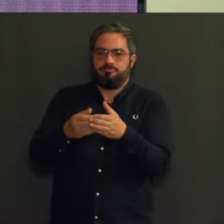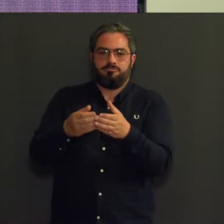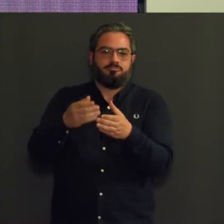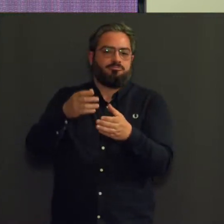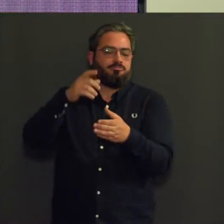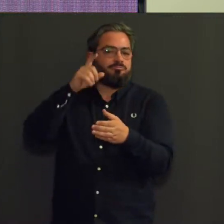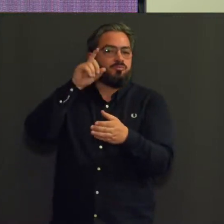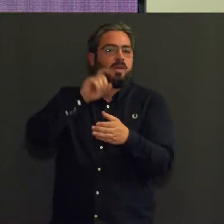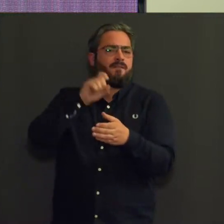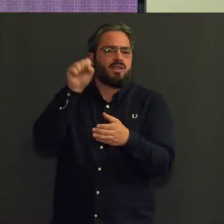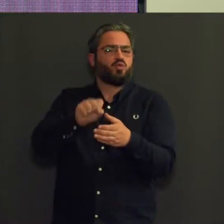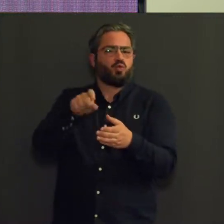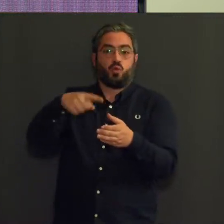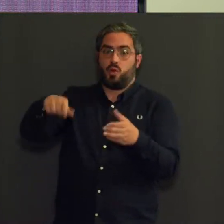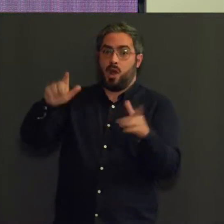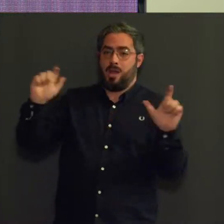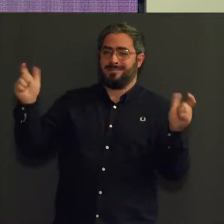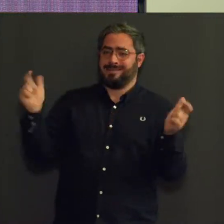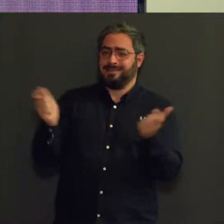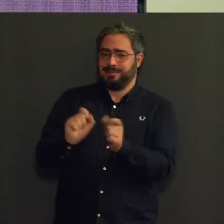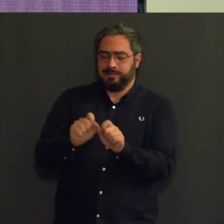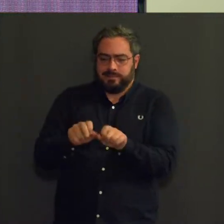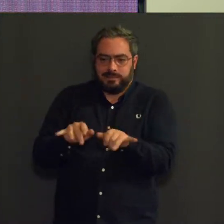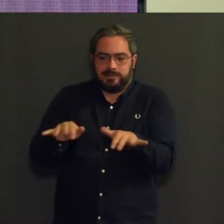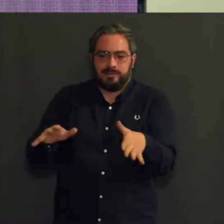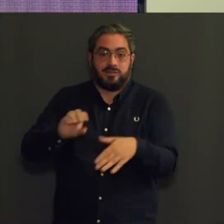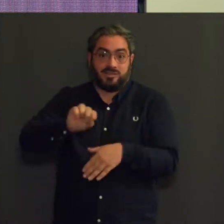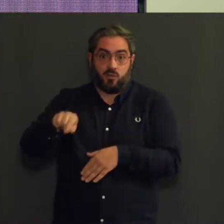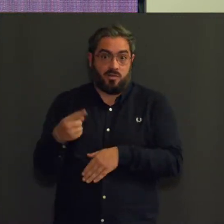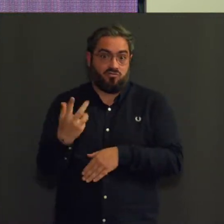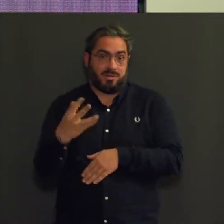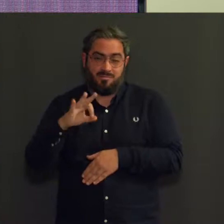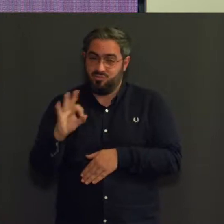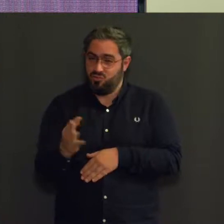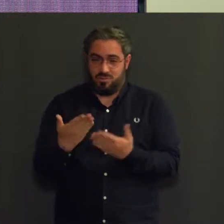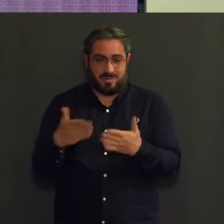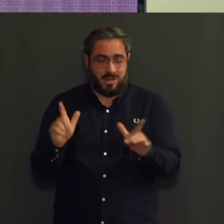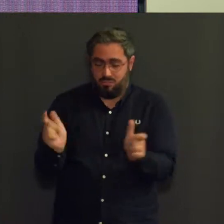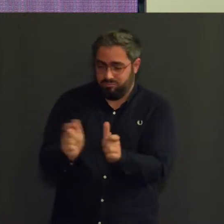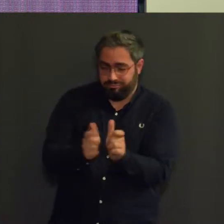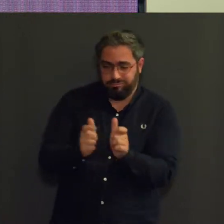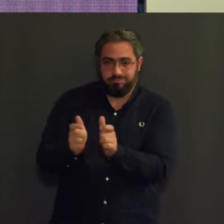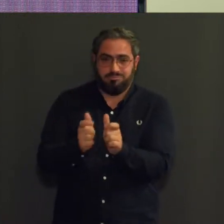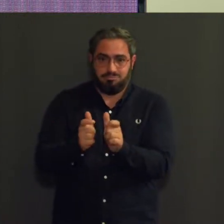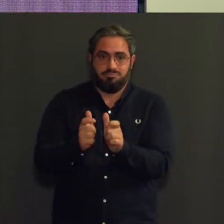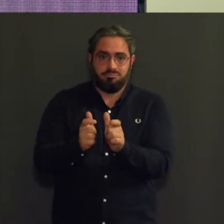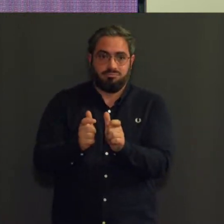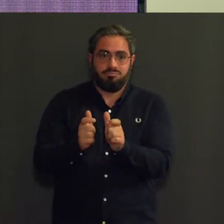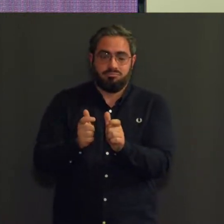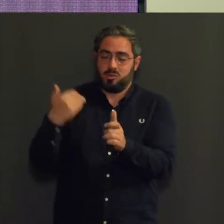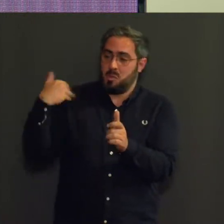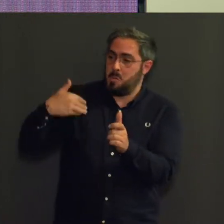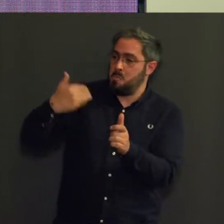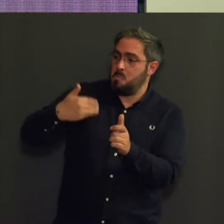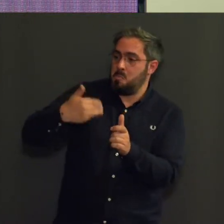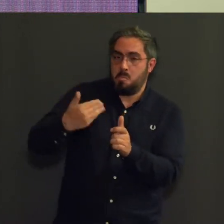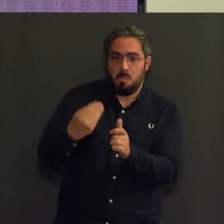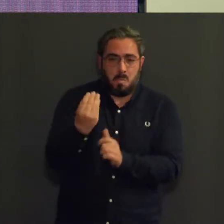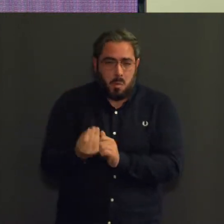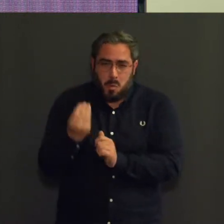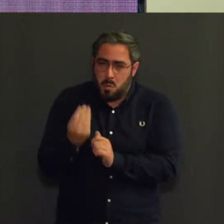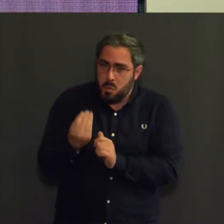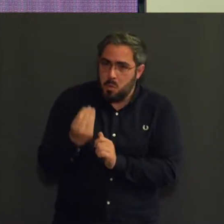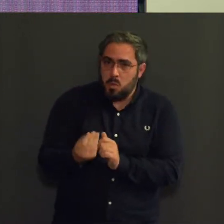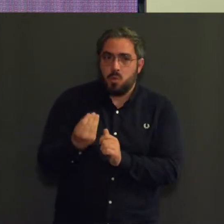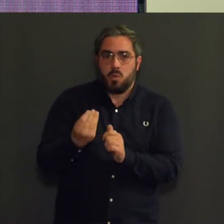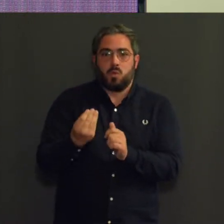importante du variant sud-africain qui ne représente plus qu'un demi-pourcent et de manière assez systématique d'ailleurs ces dernières semaines qui est en diminution,